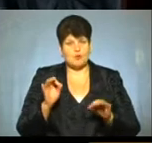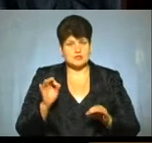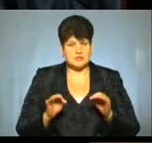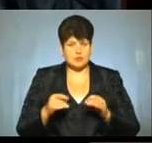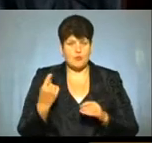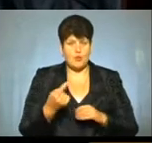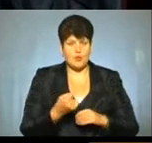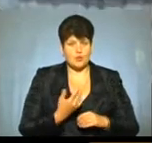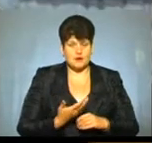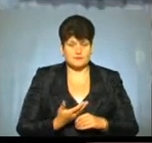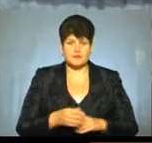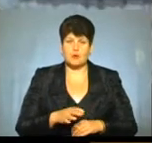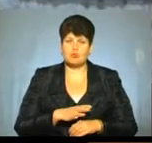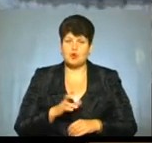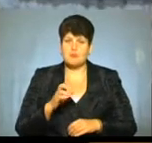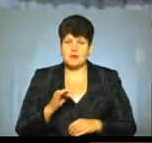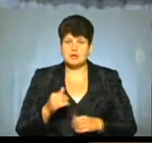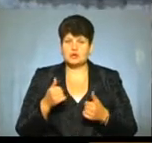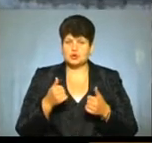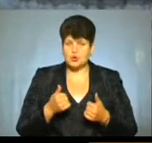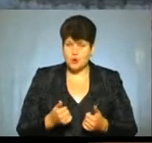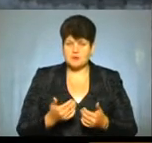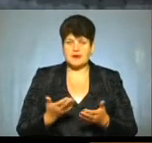пропорційно йти по округах. Було б добре, якби